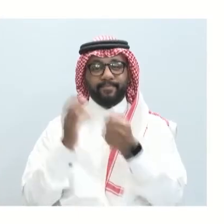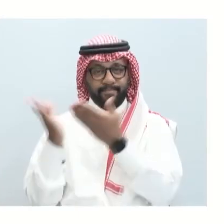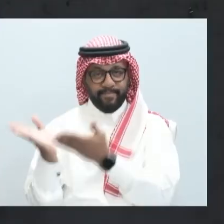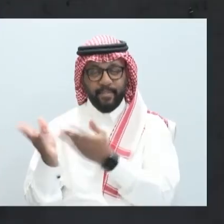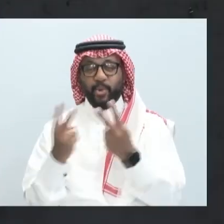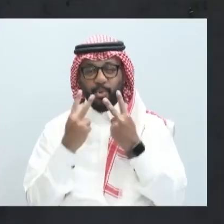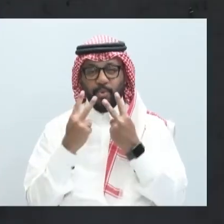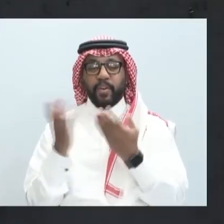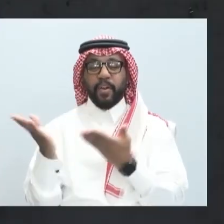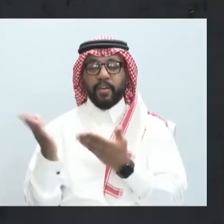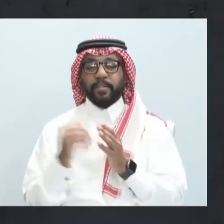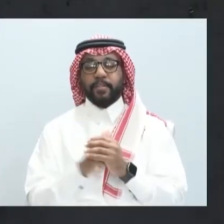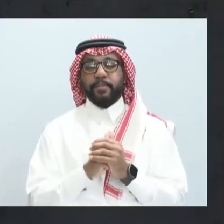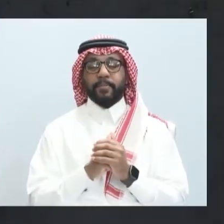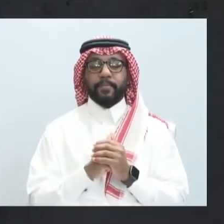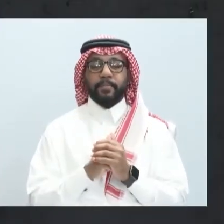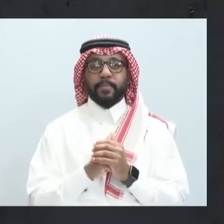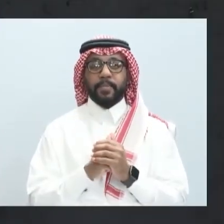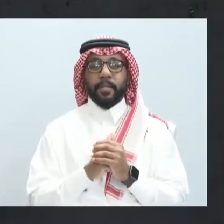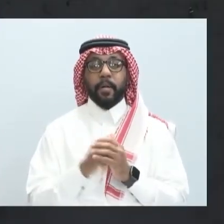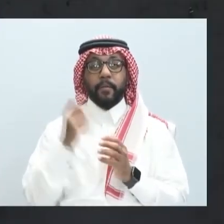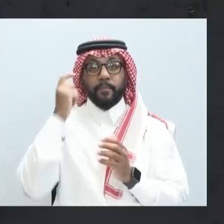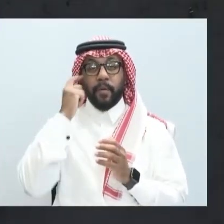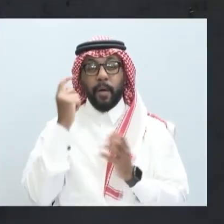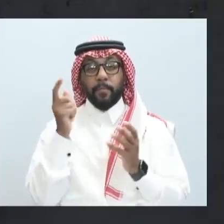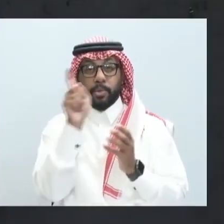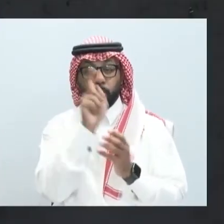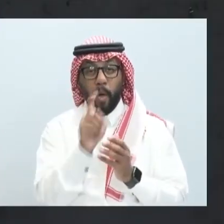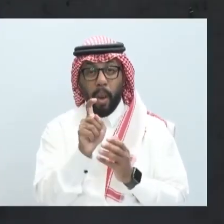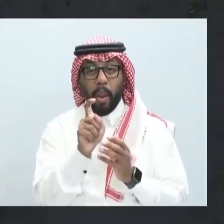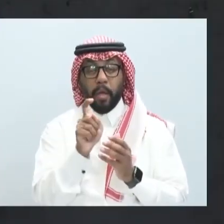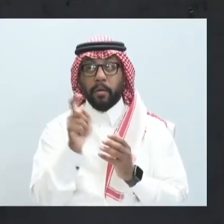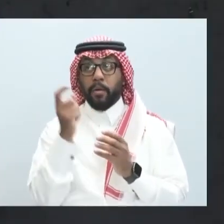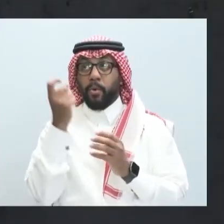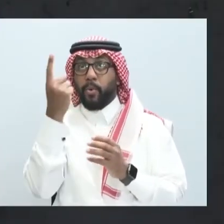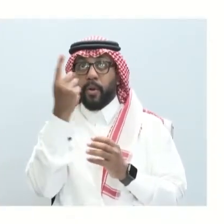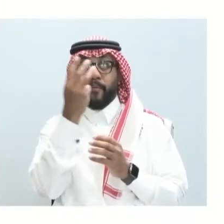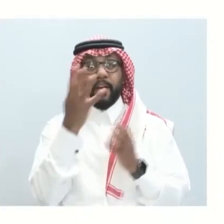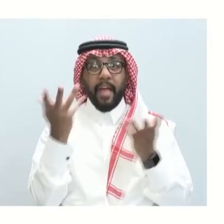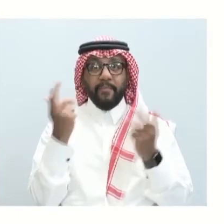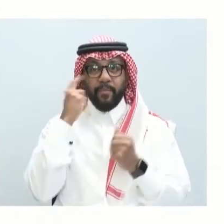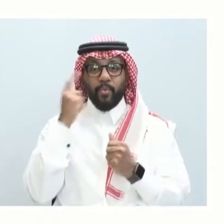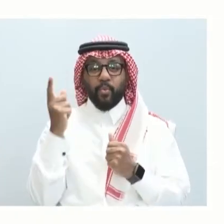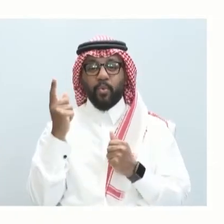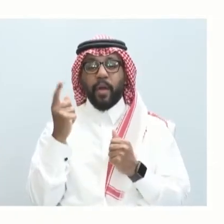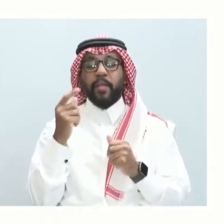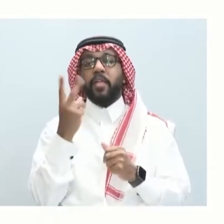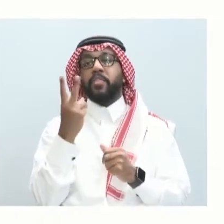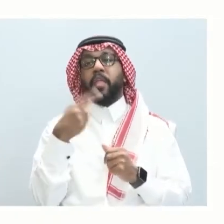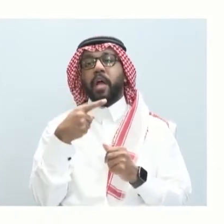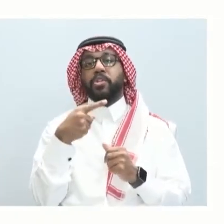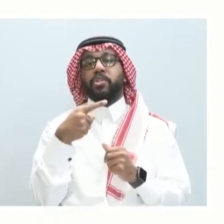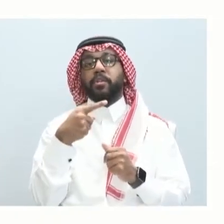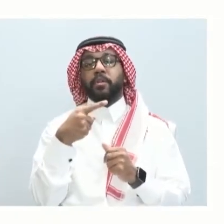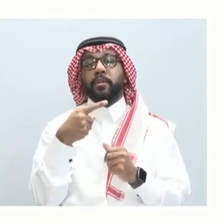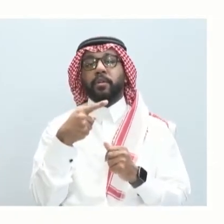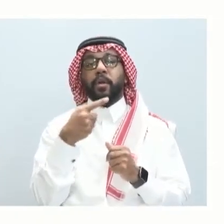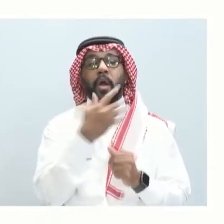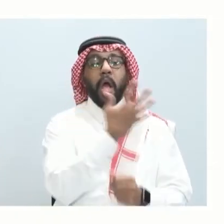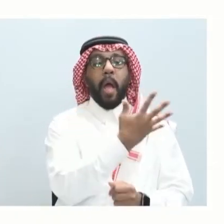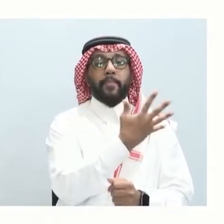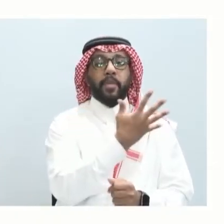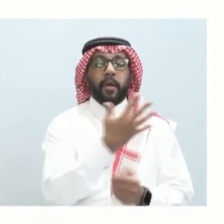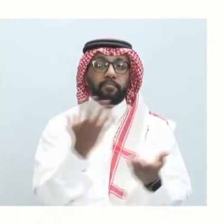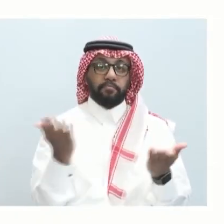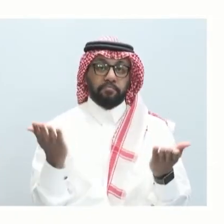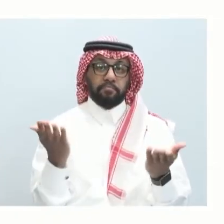هي ابطال وصلت الاجابه حددت المعطيات المطلوب بارك الله فيكم اذا هنا بارك الله فيكم ساقرا الان